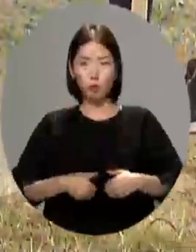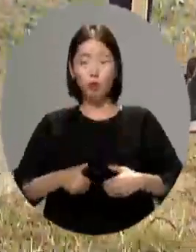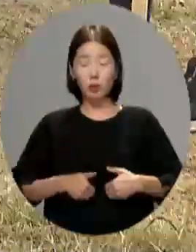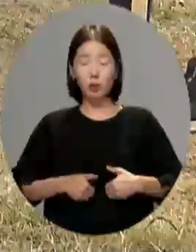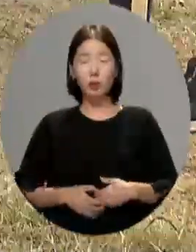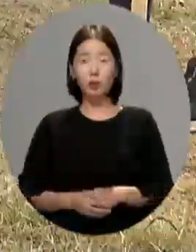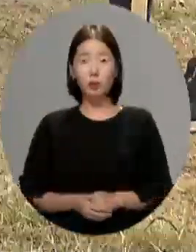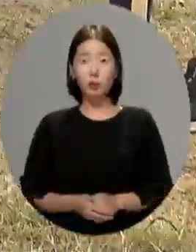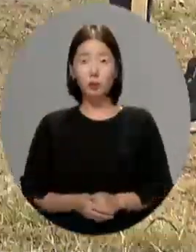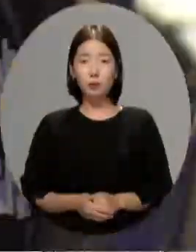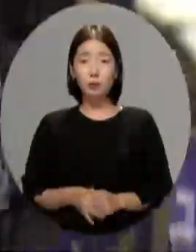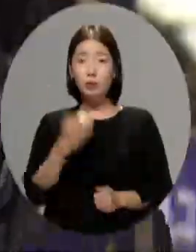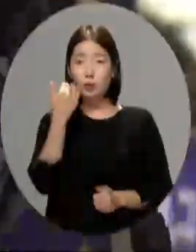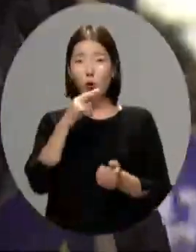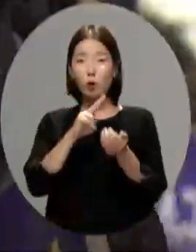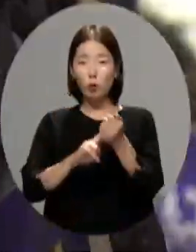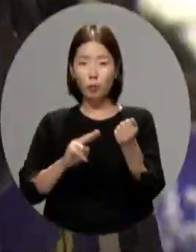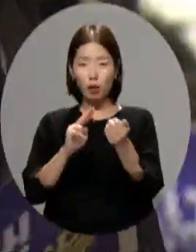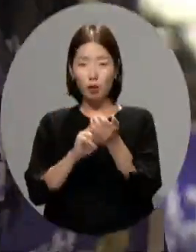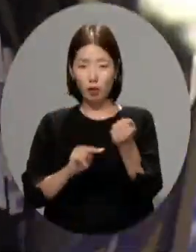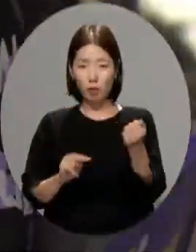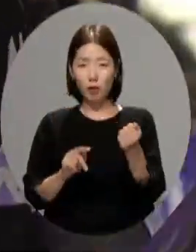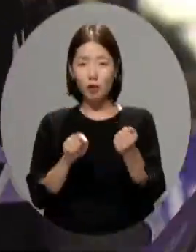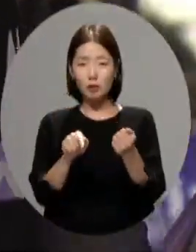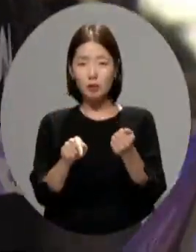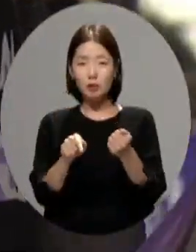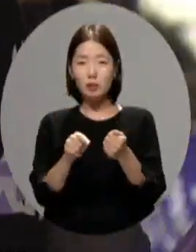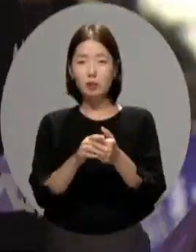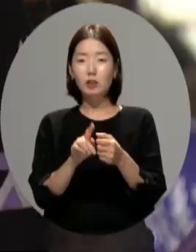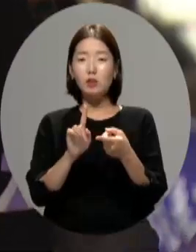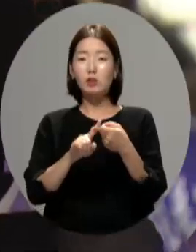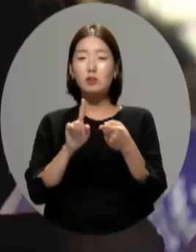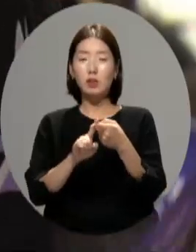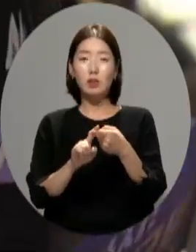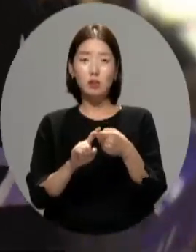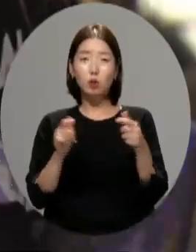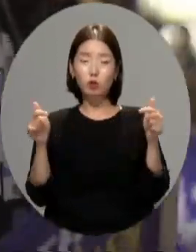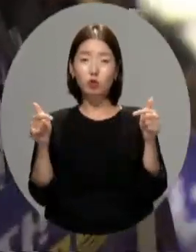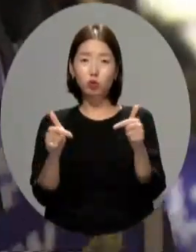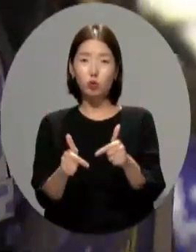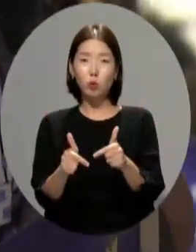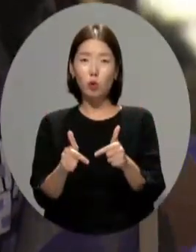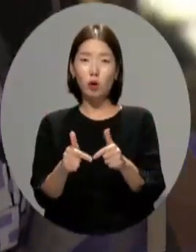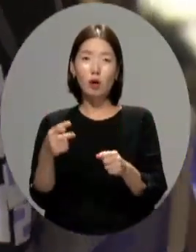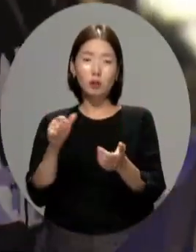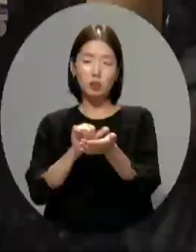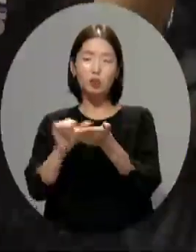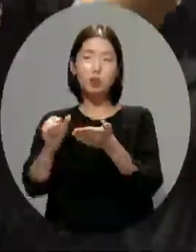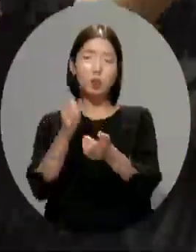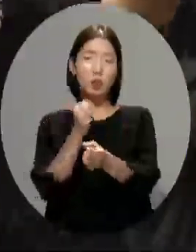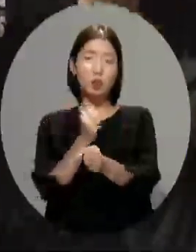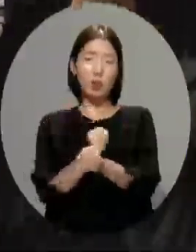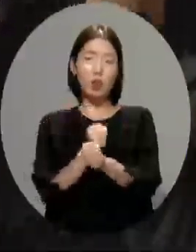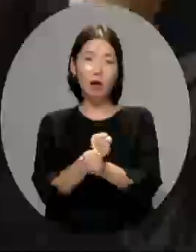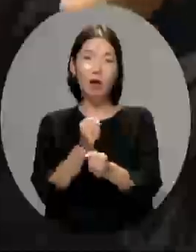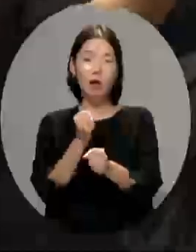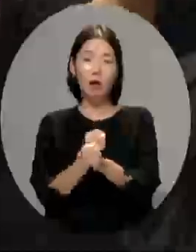주장합니다. 성매매는 성착취다! 성매매 여성 처벌하는 조항 당장 삭제하라!